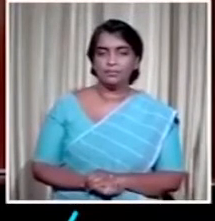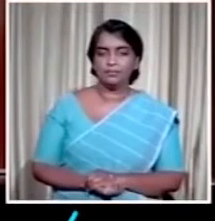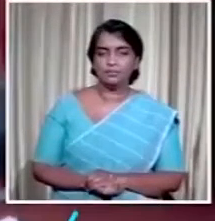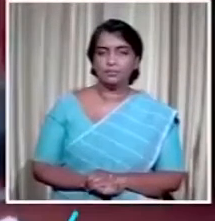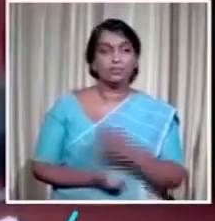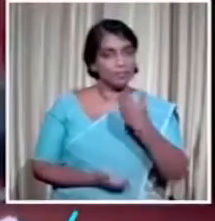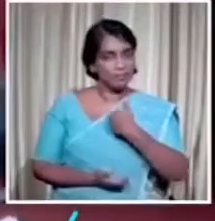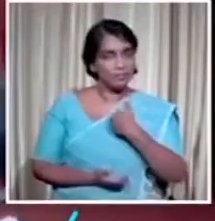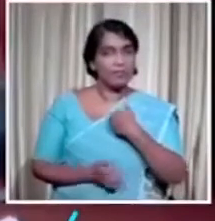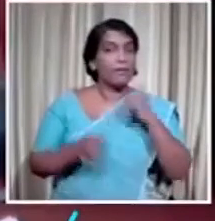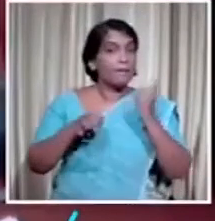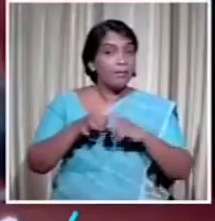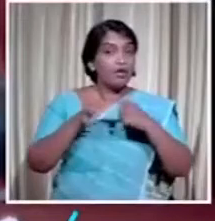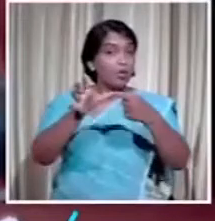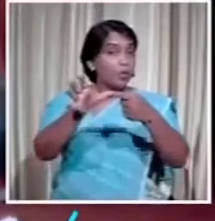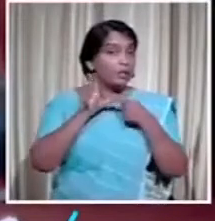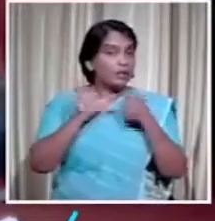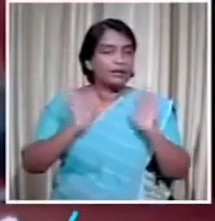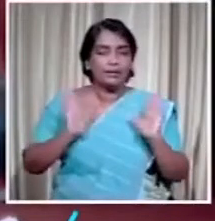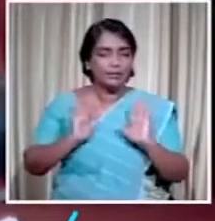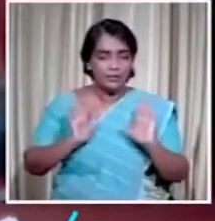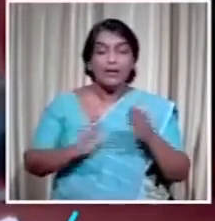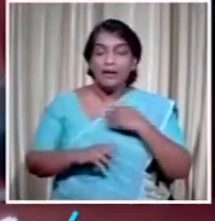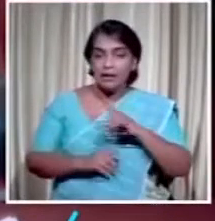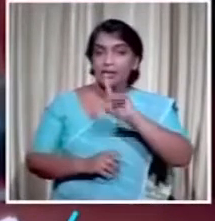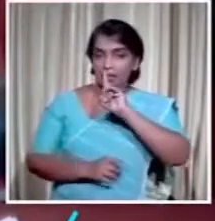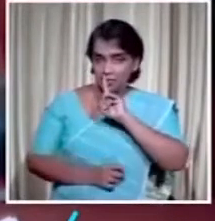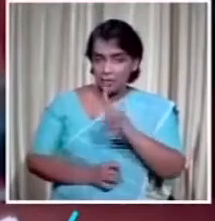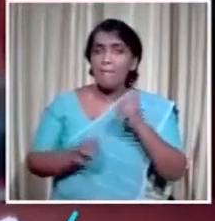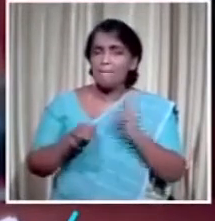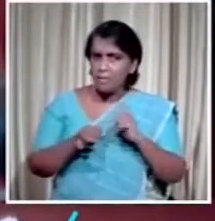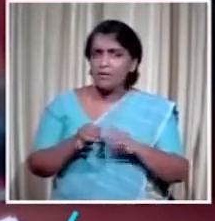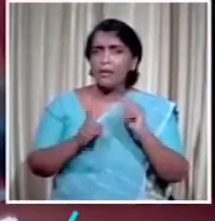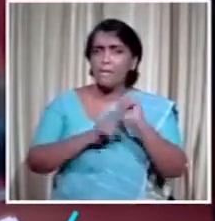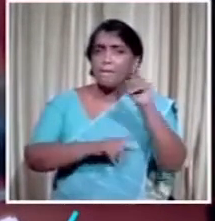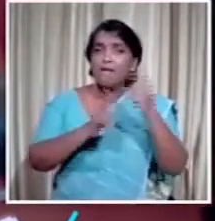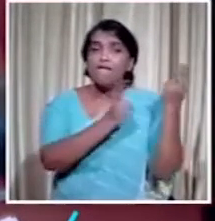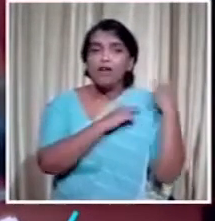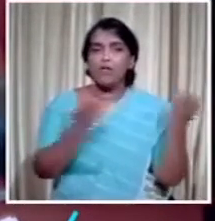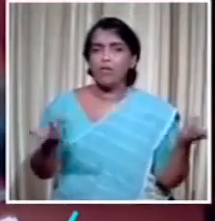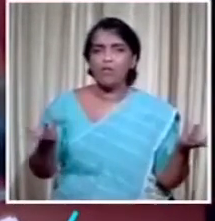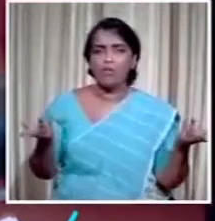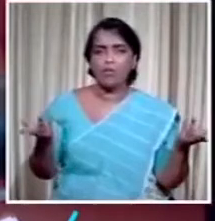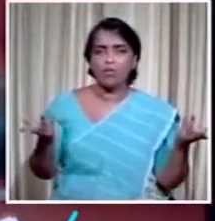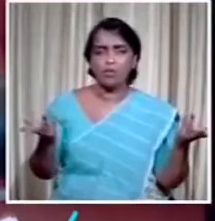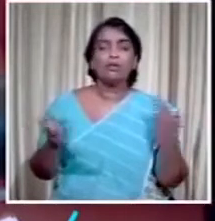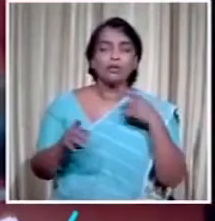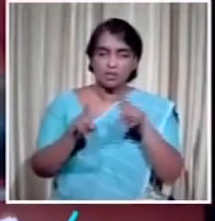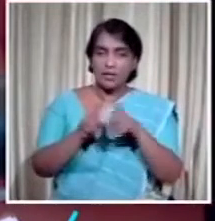මම මේ ප්‍රශ්න කරන්නේ උත්තර දීම ගැන නෙවෙයි. මම මේ ප්‍රශ්න කරන්නේ මේ පාර්ලිමේන්තුවේ වග කියන්නේ කවුද?